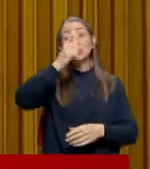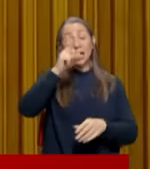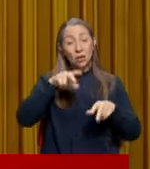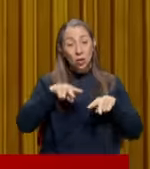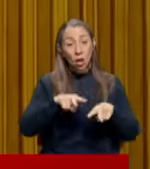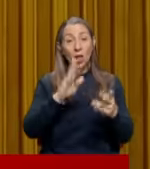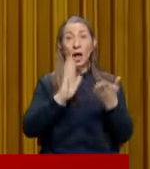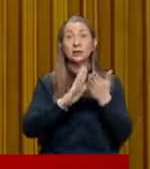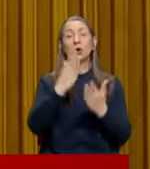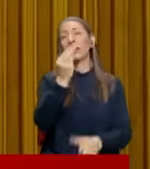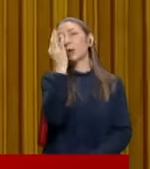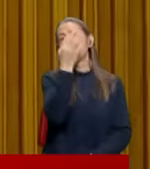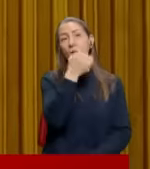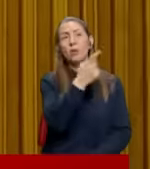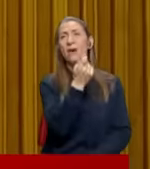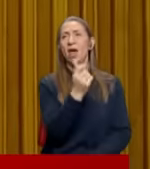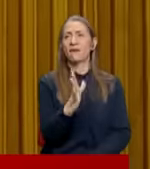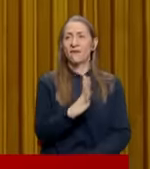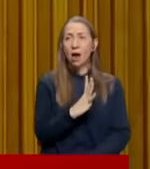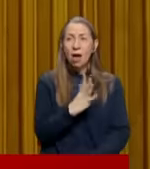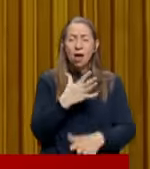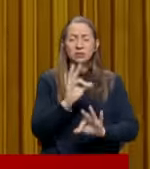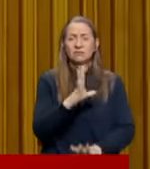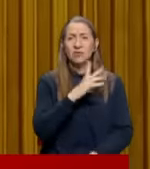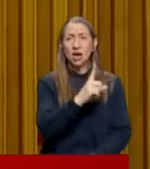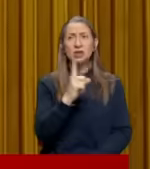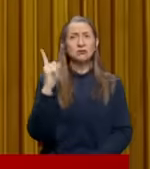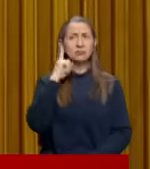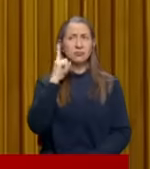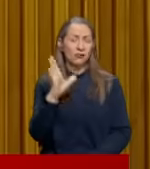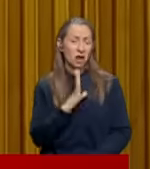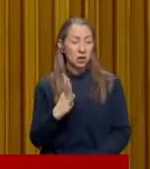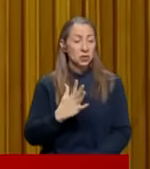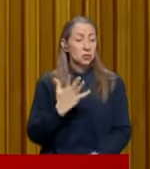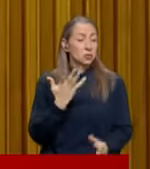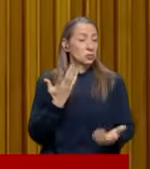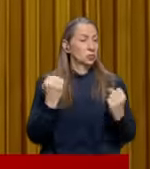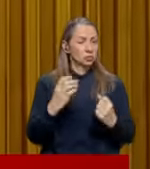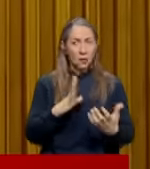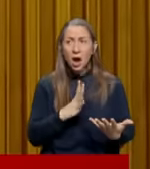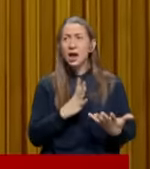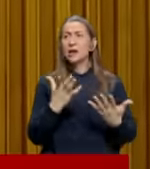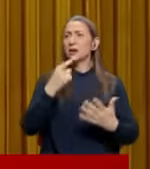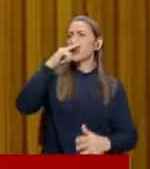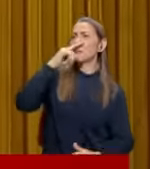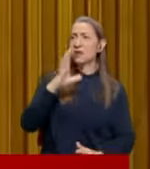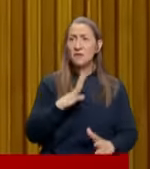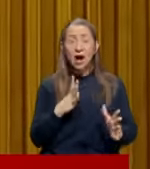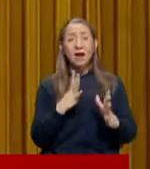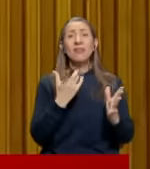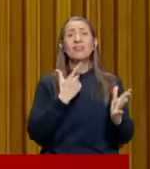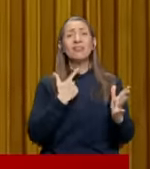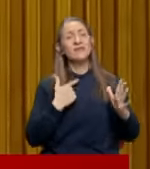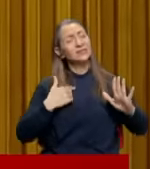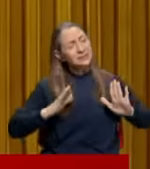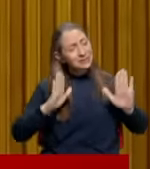arkadaşı olmak kolaydır. Orada para vardır, pul vardır, şan vardır, şöhret vardır, güç vardır, kibir vardır, nefse